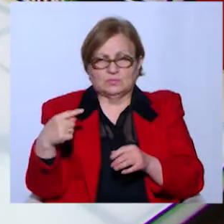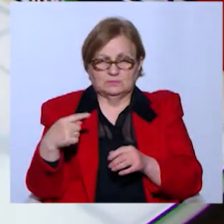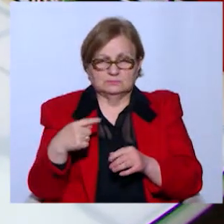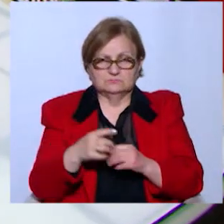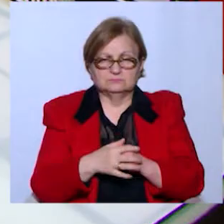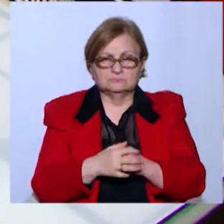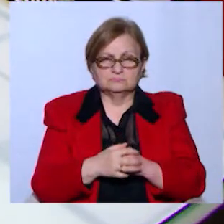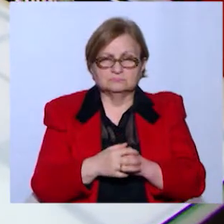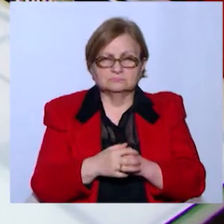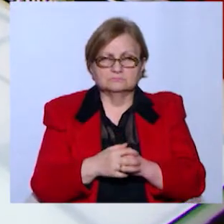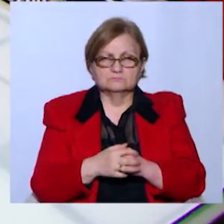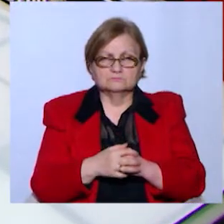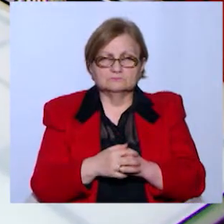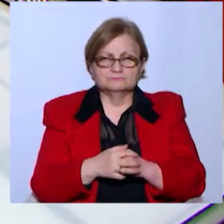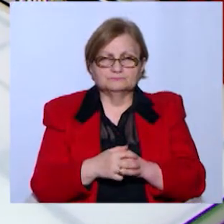უარყოფითი.